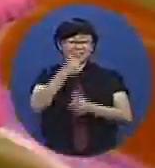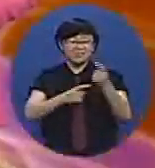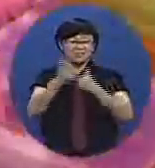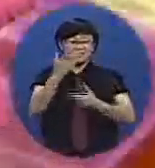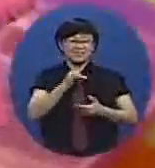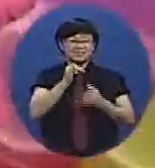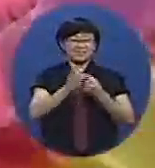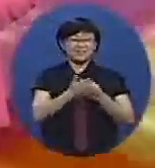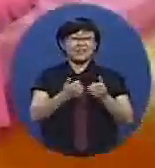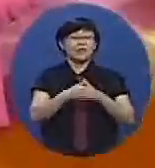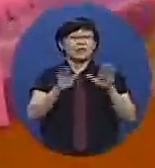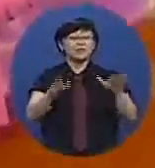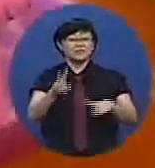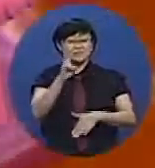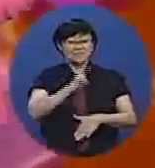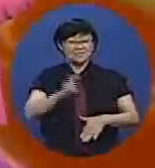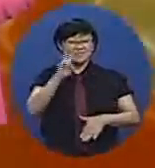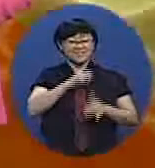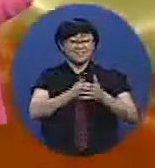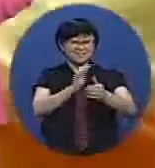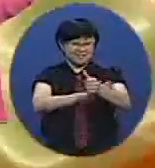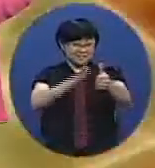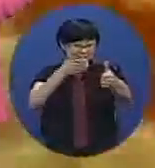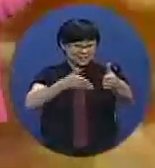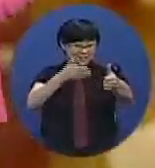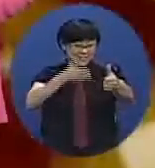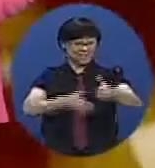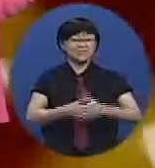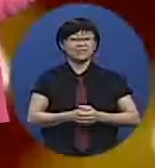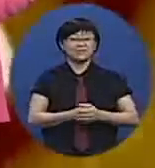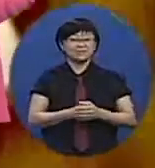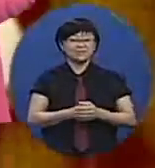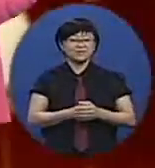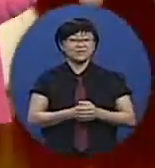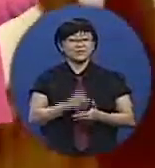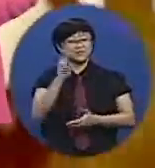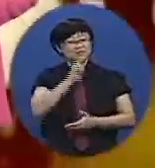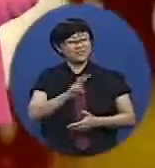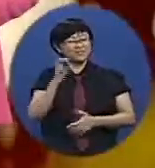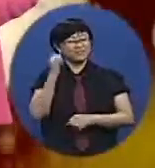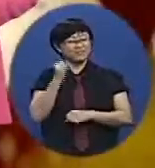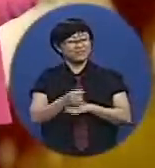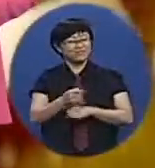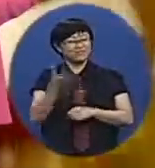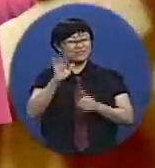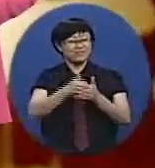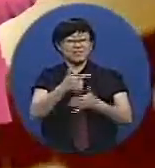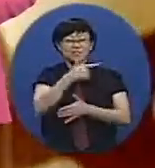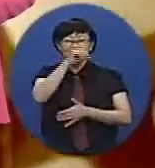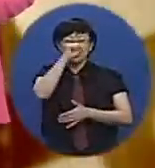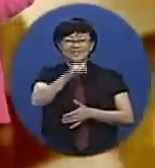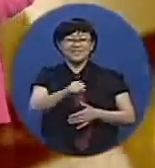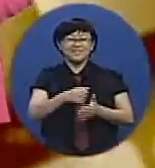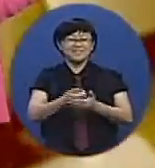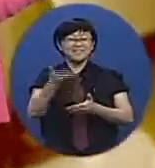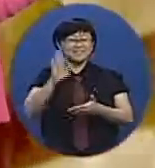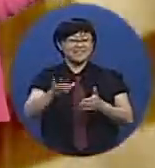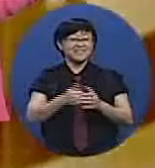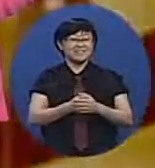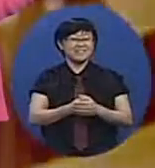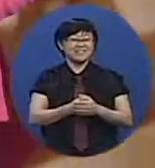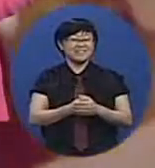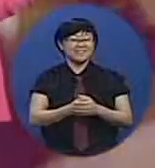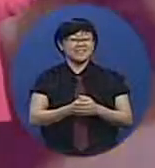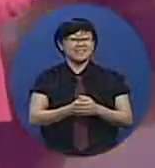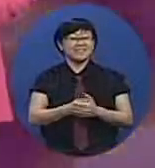자, 오늘 노래 네. 잘 불러주시기 바랍니다. 노래는 잘 못했는데 예. 너무나 좋아하니까 뭐뭐 네.